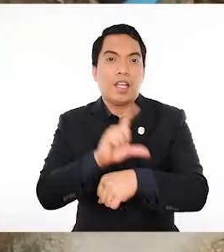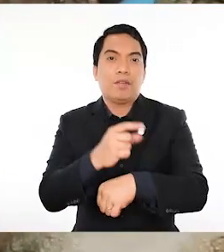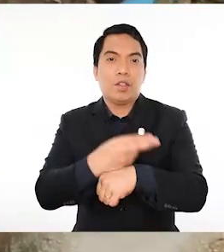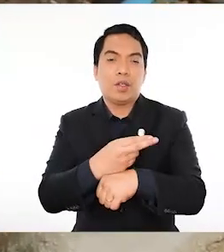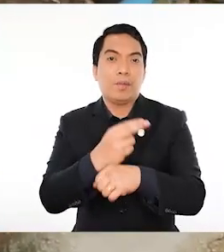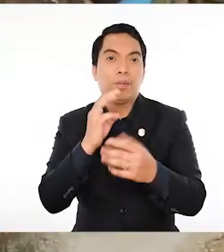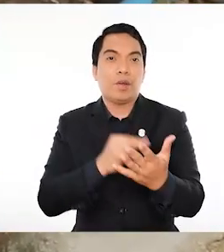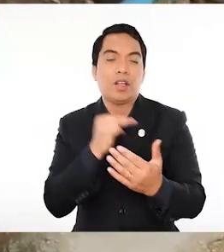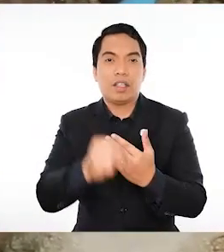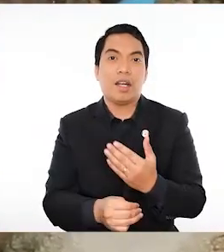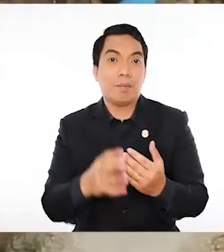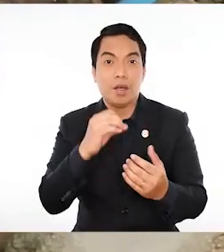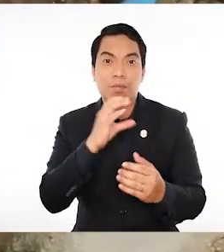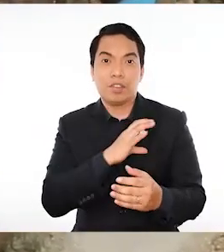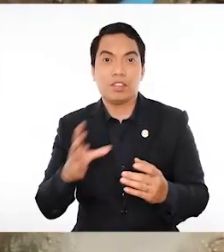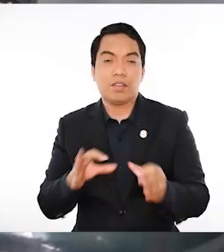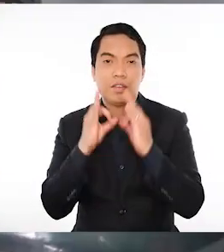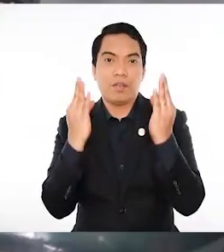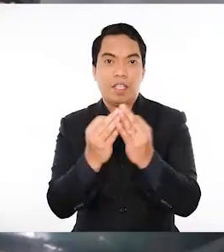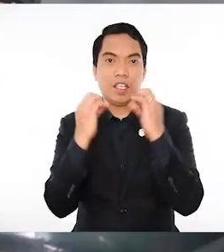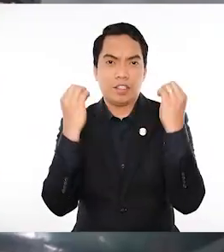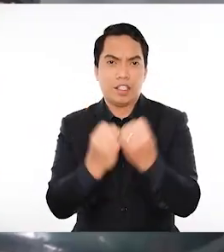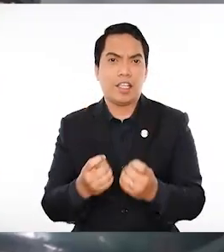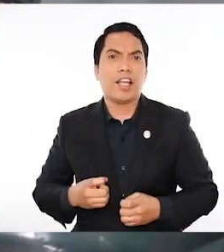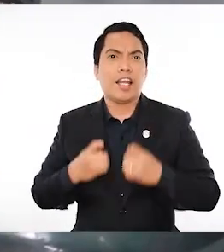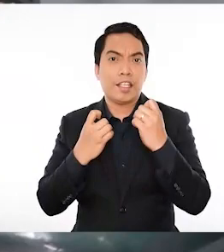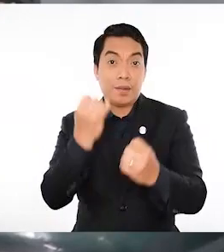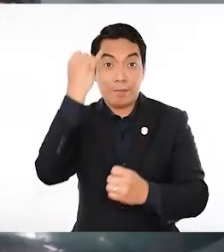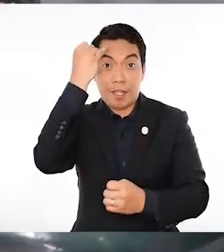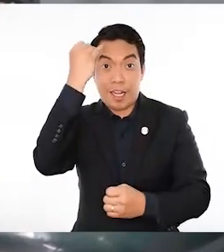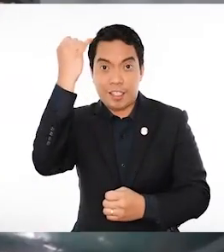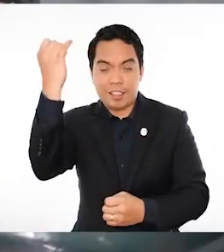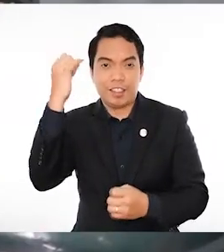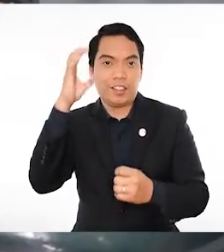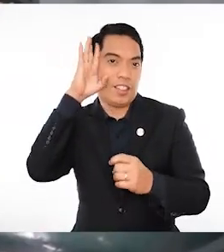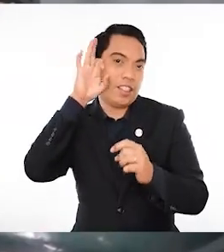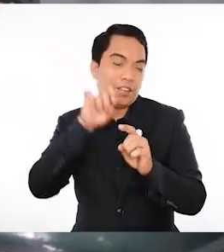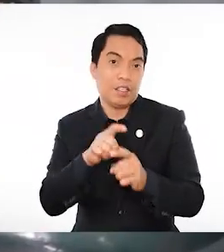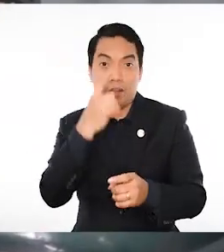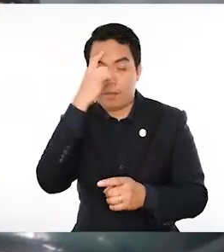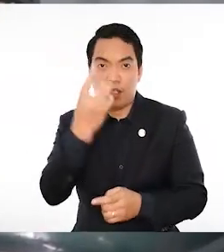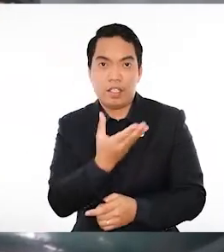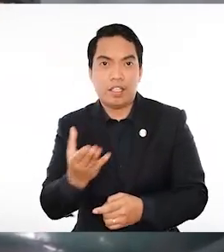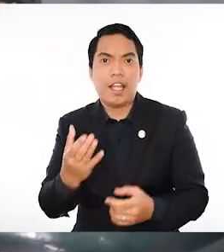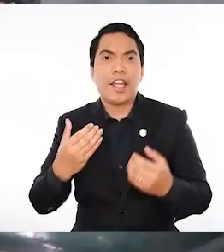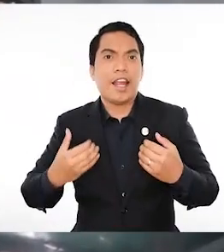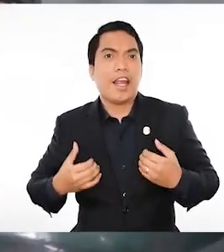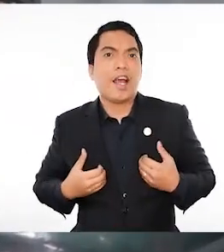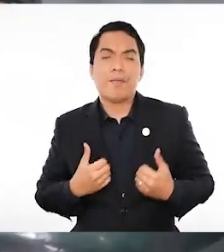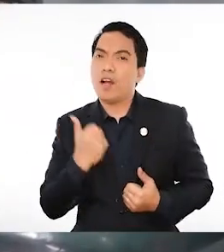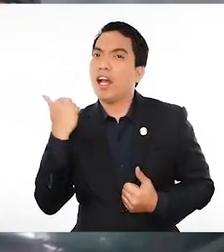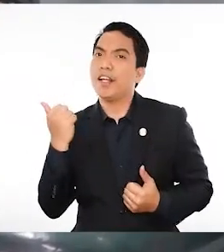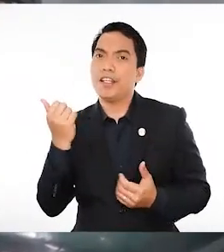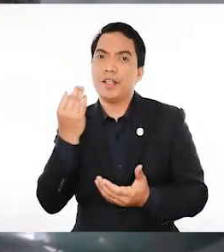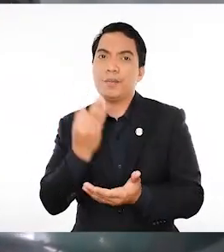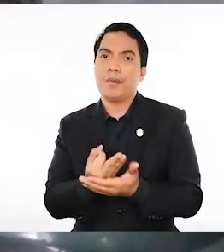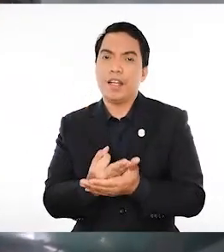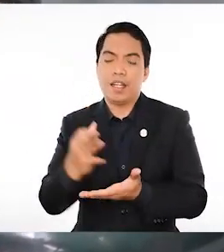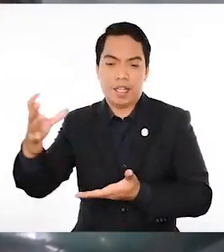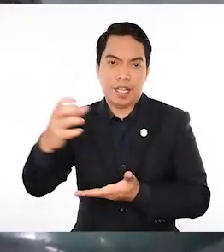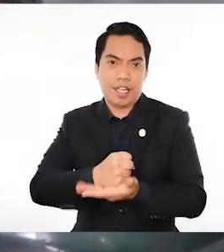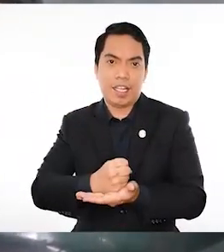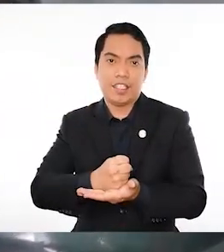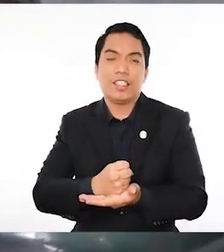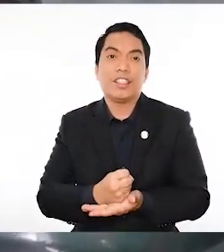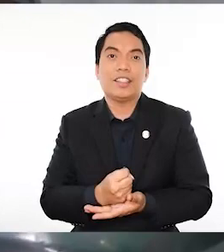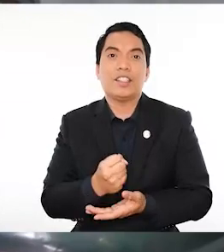kapisanang pansambahayan na nagbigay ng ideya sa maraming kapatid upang magkaroon ng alternatibong pagkakakitaan.